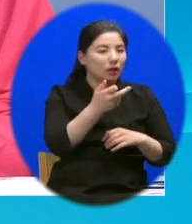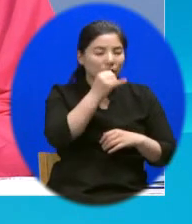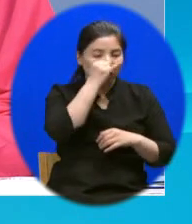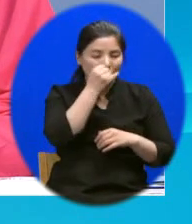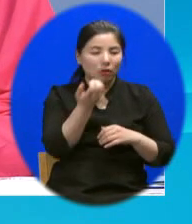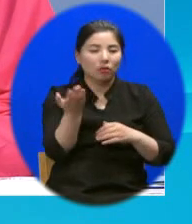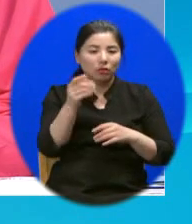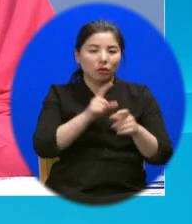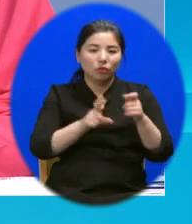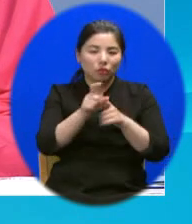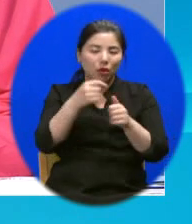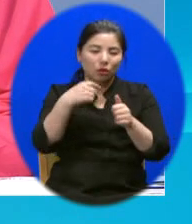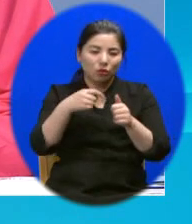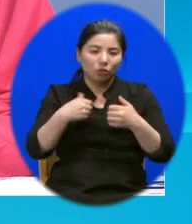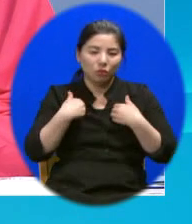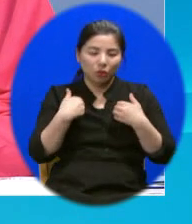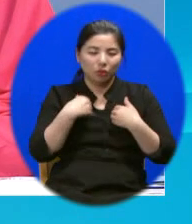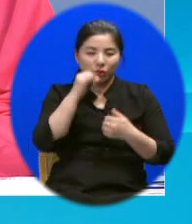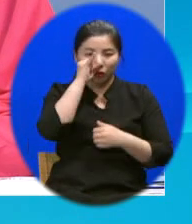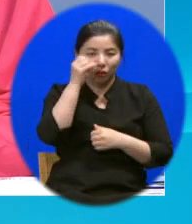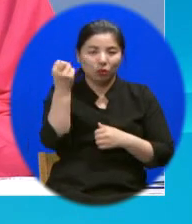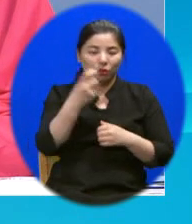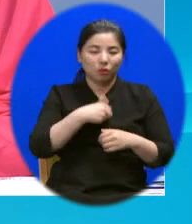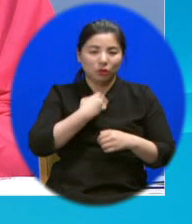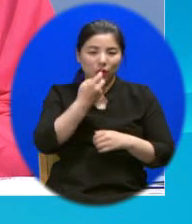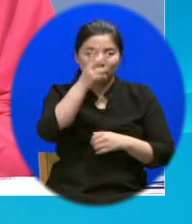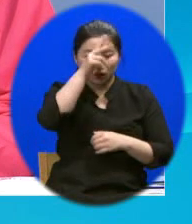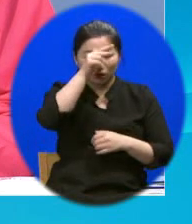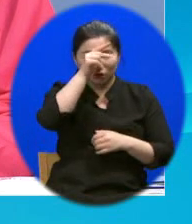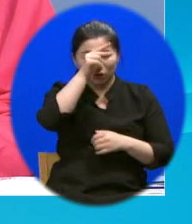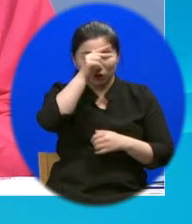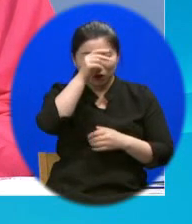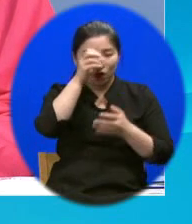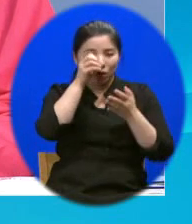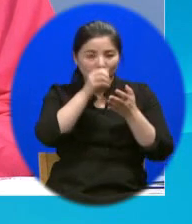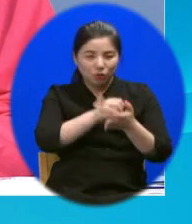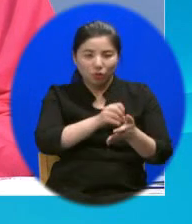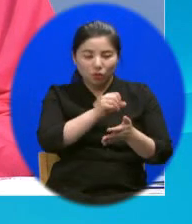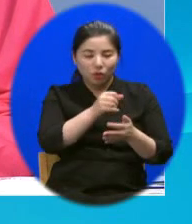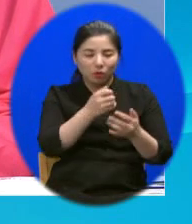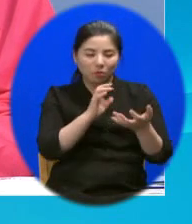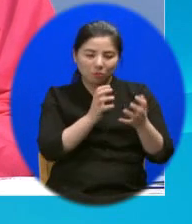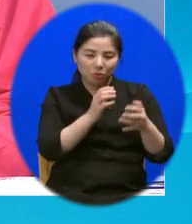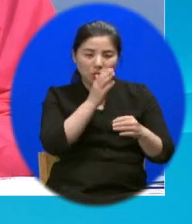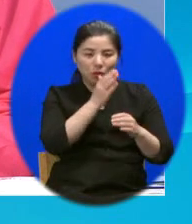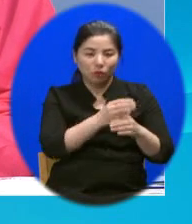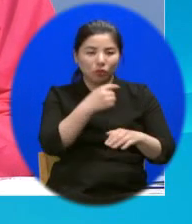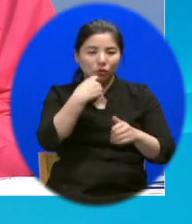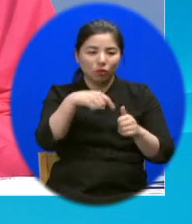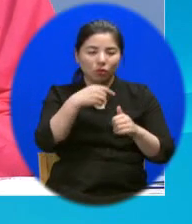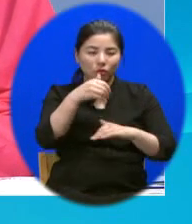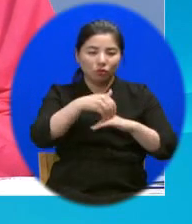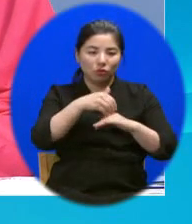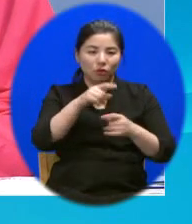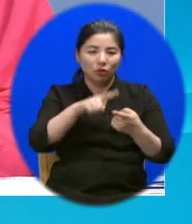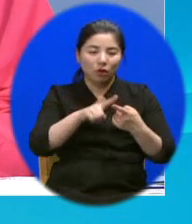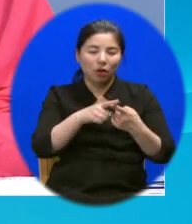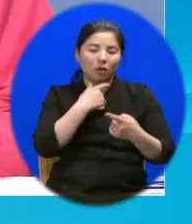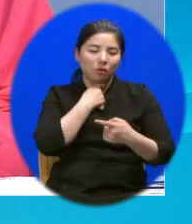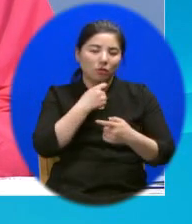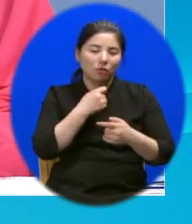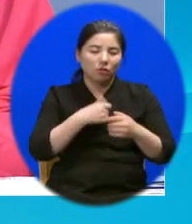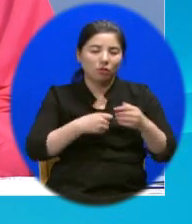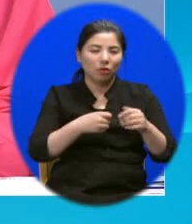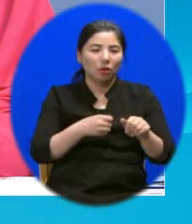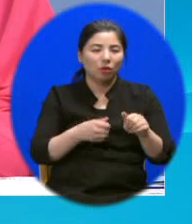교육 수요가 생기는 부분이 있구요 또 자체 경찰이 이제 도입 논의가 활성화 되면서 이 교육훈련에 대한 수요가 전혀